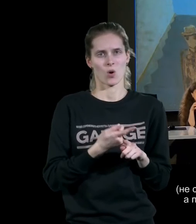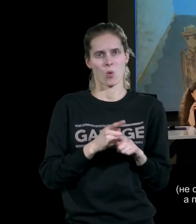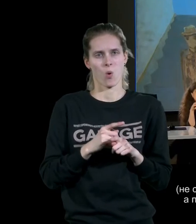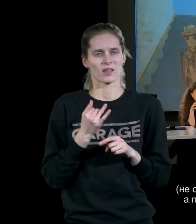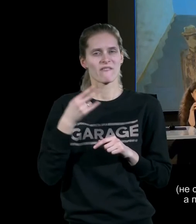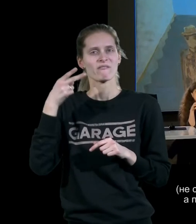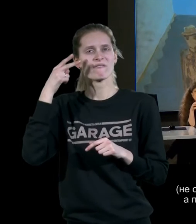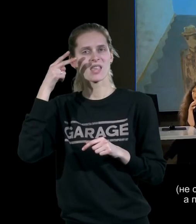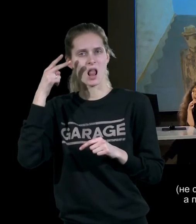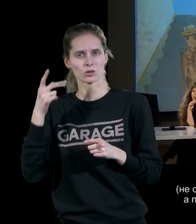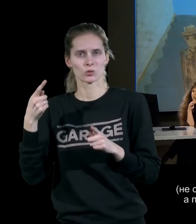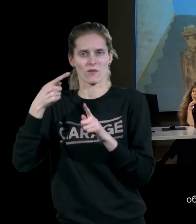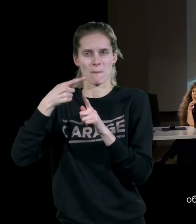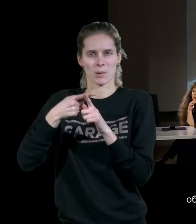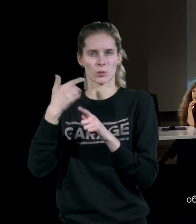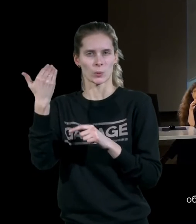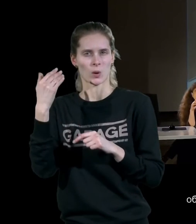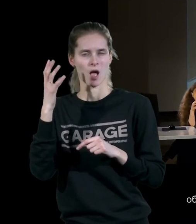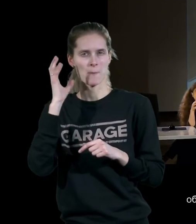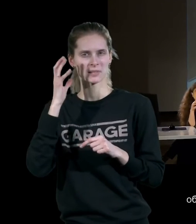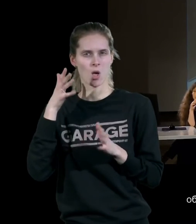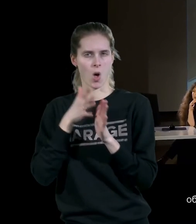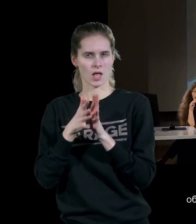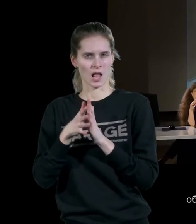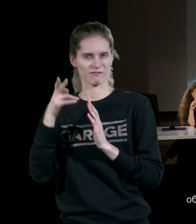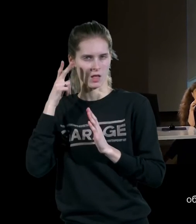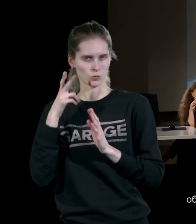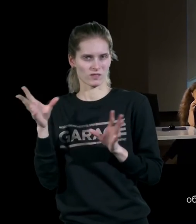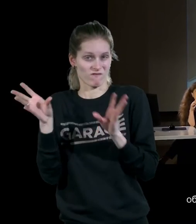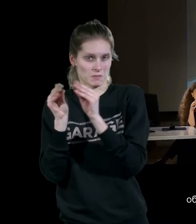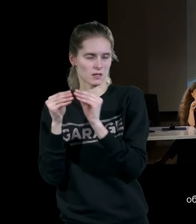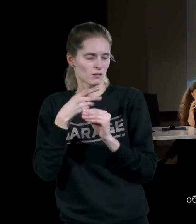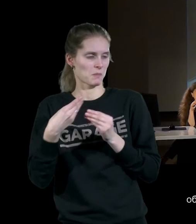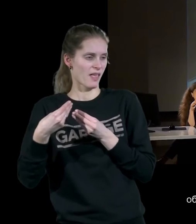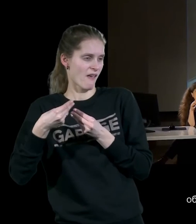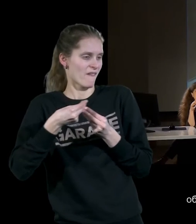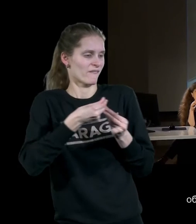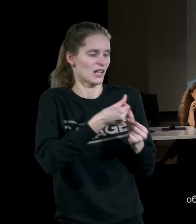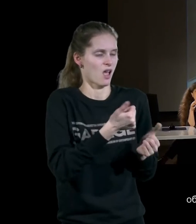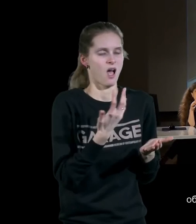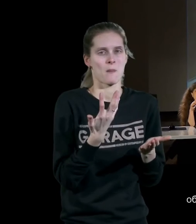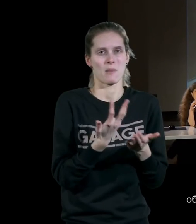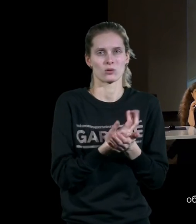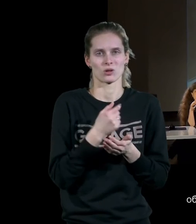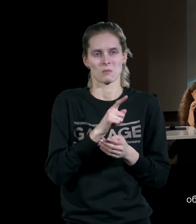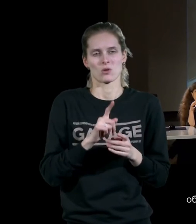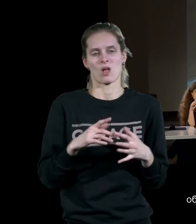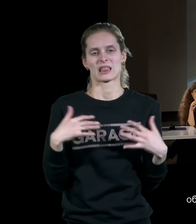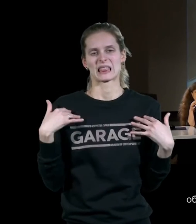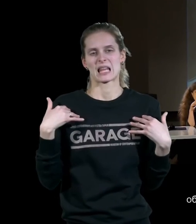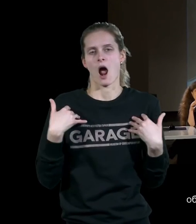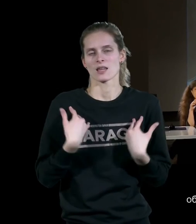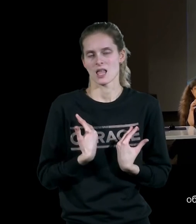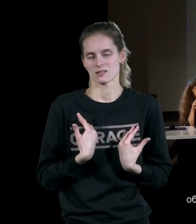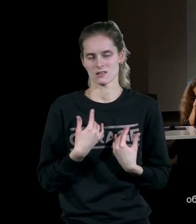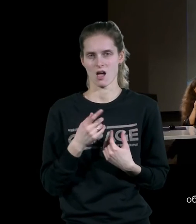философии такого юнгианского толка. И поэтому идея об античных сюжетах, античных трагедиях, которые возникают